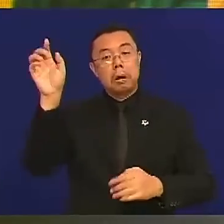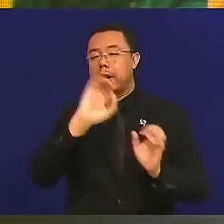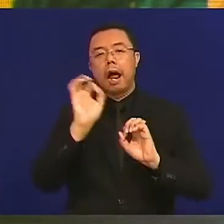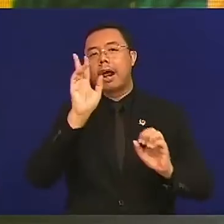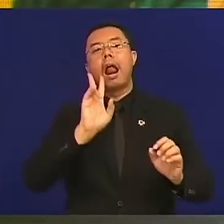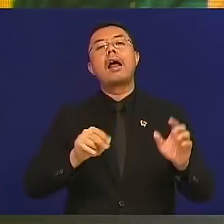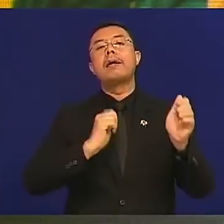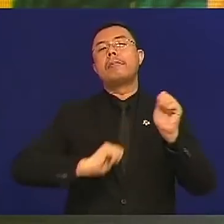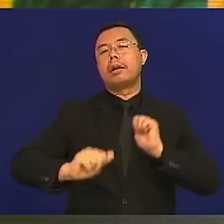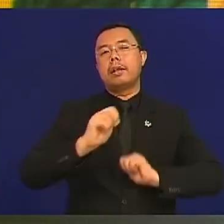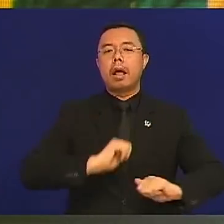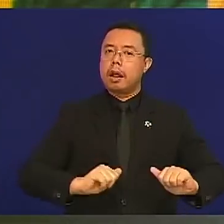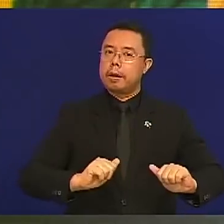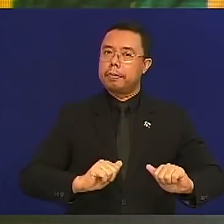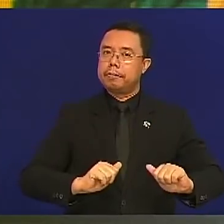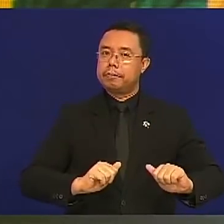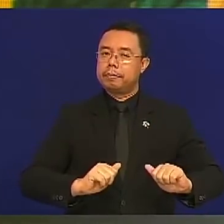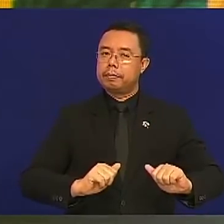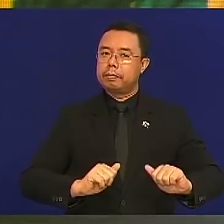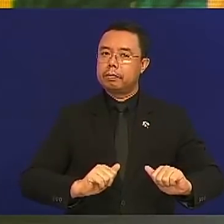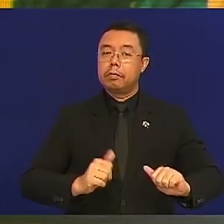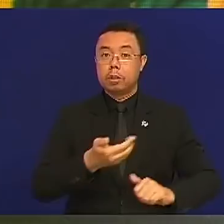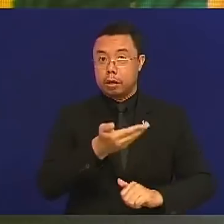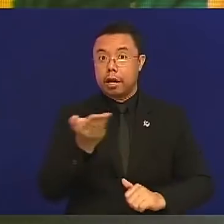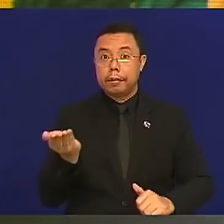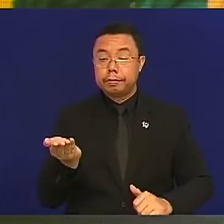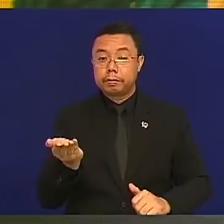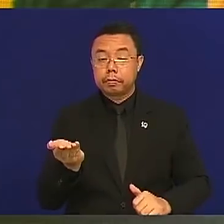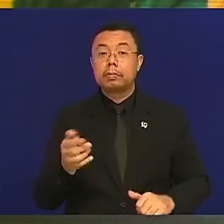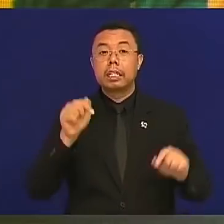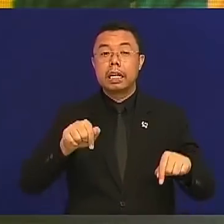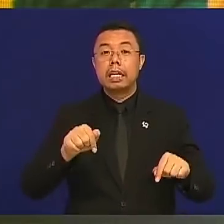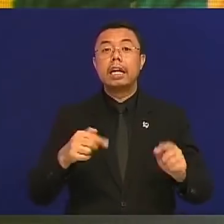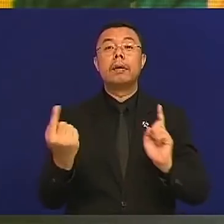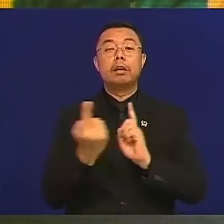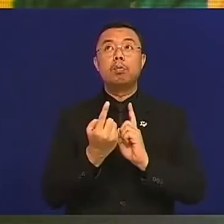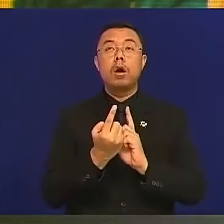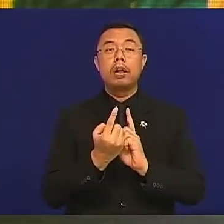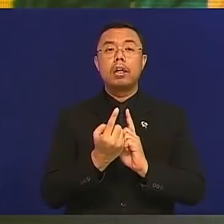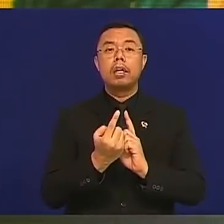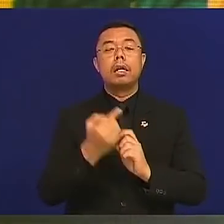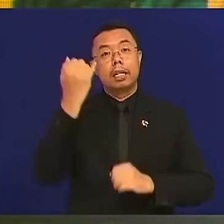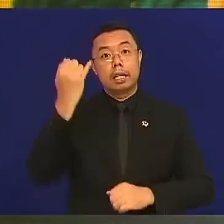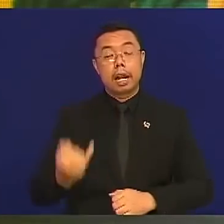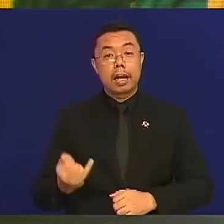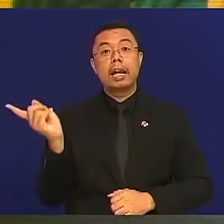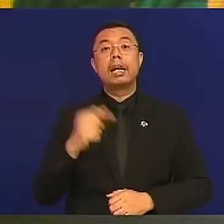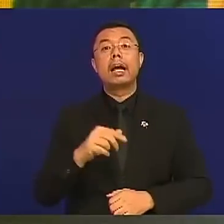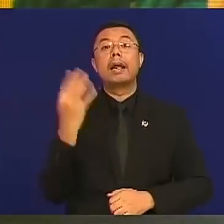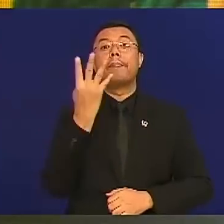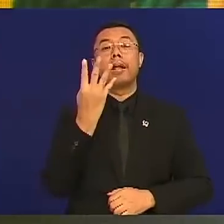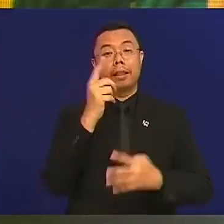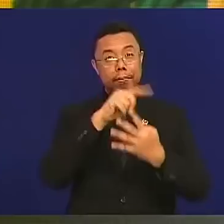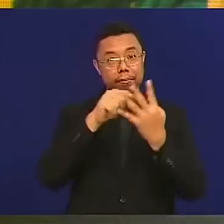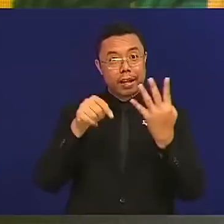lagi penderitaan. Saudara, ini adalah pertemuan terakhir dari